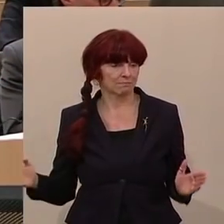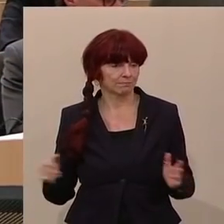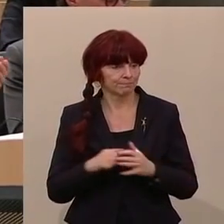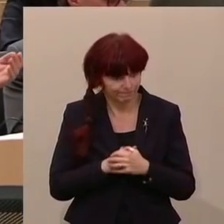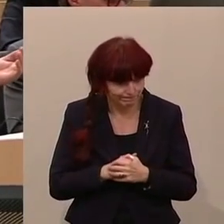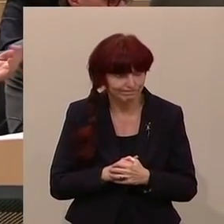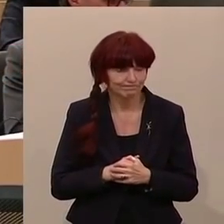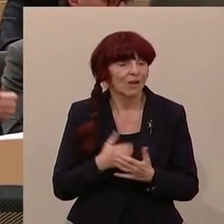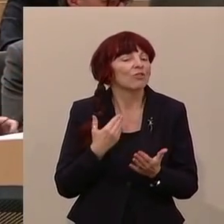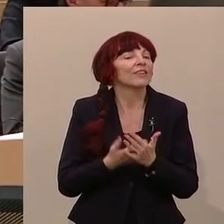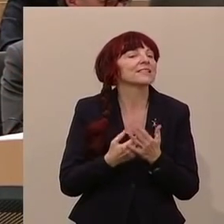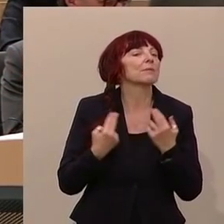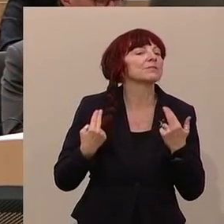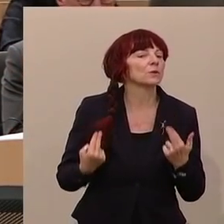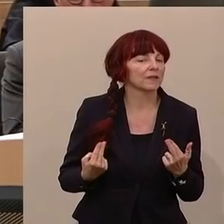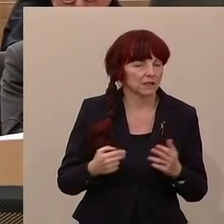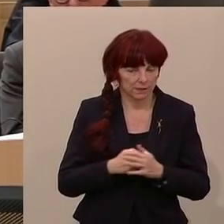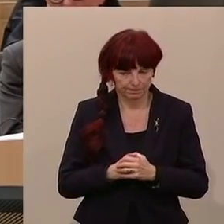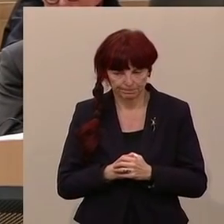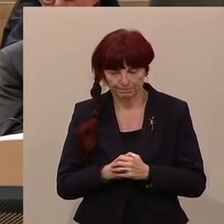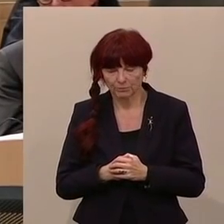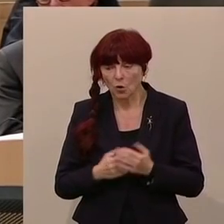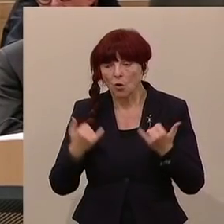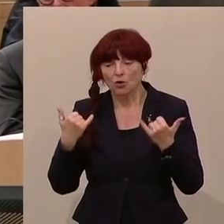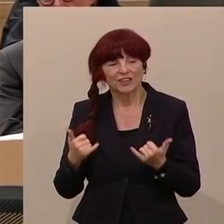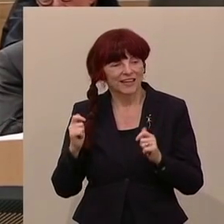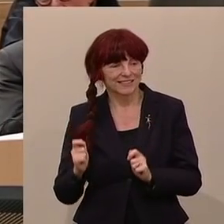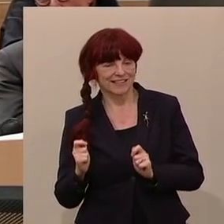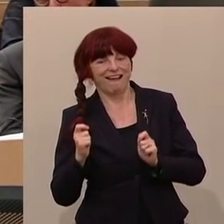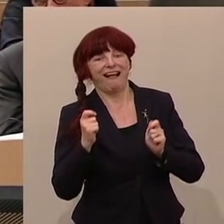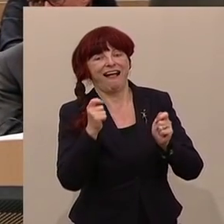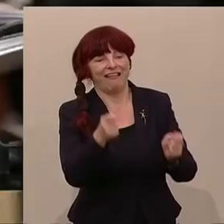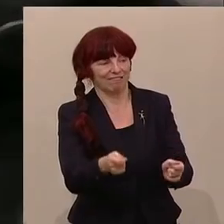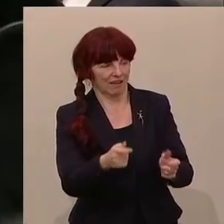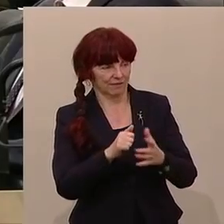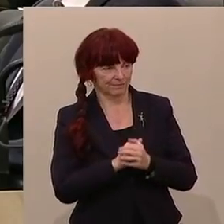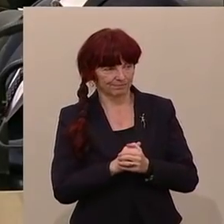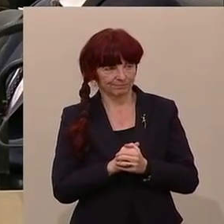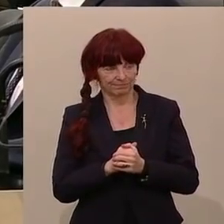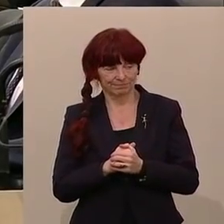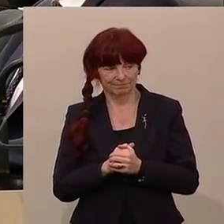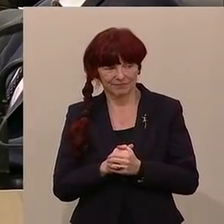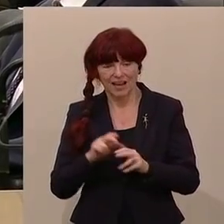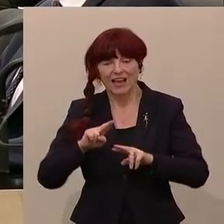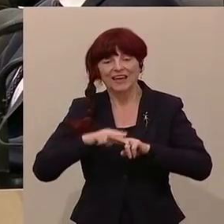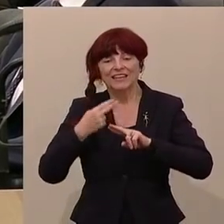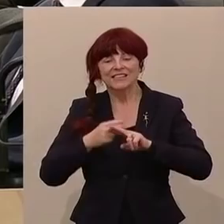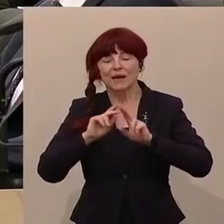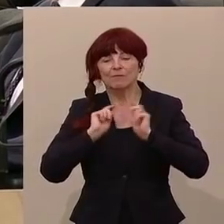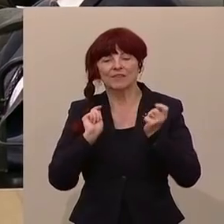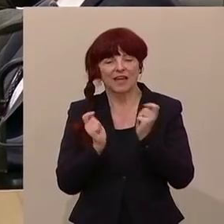So, und jetzt bringe ich eben diesen Antrag ein. Gesamtänderter Antrag